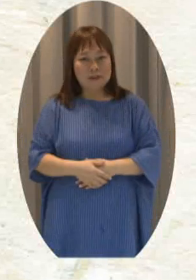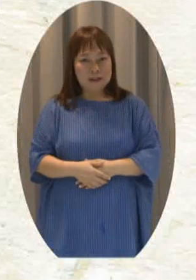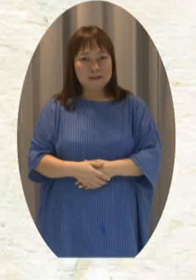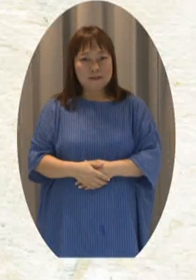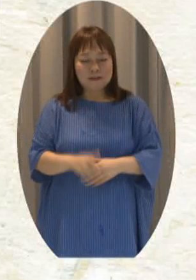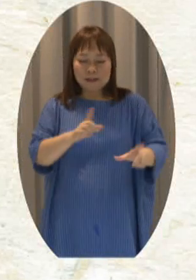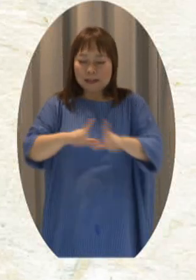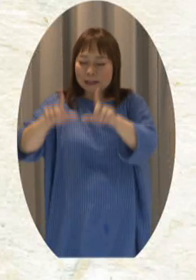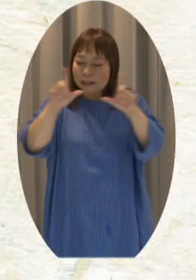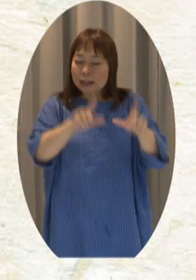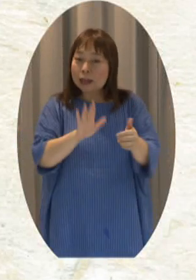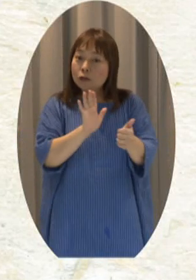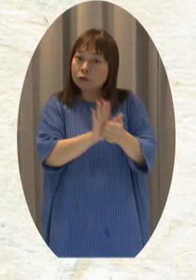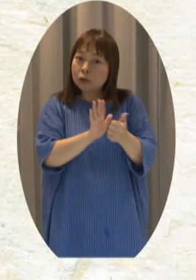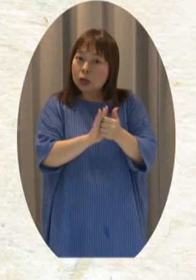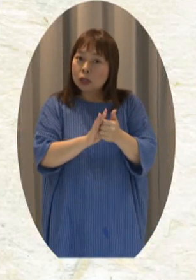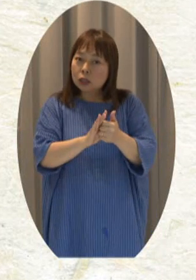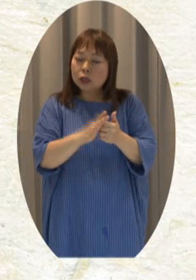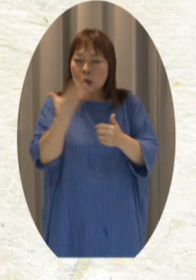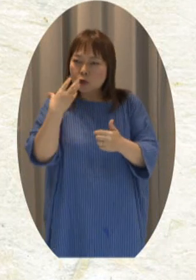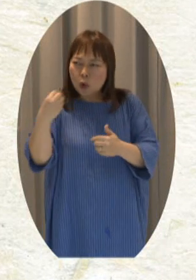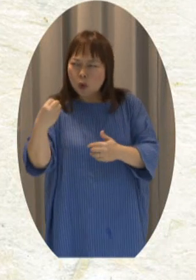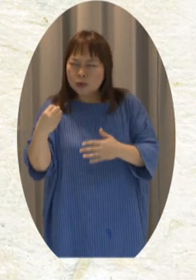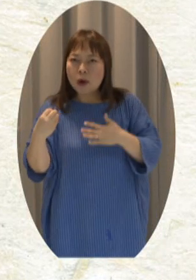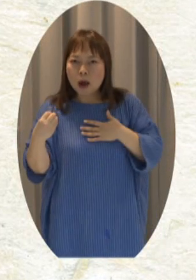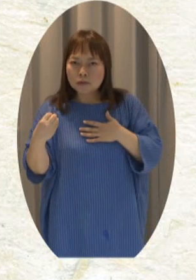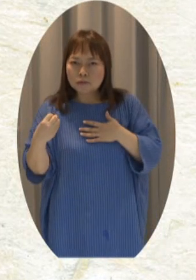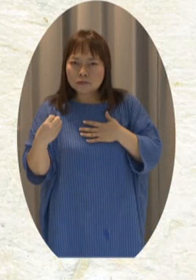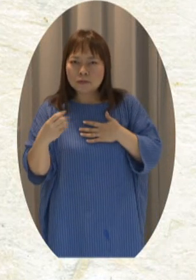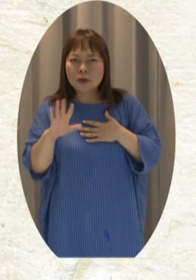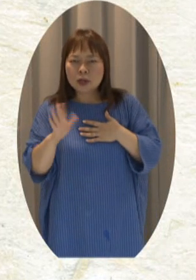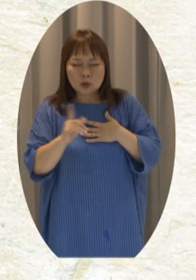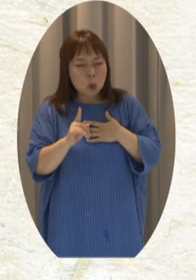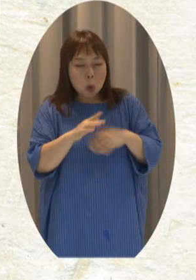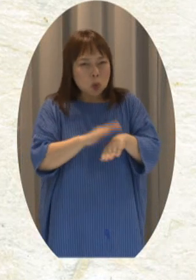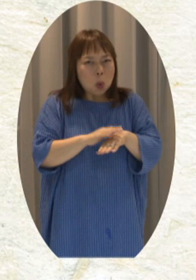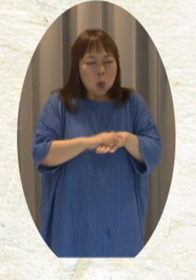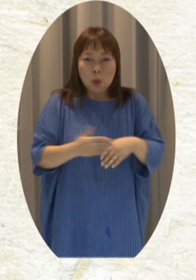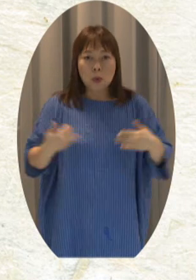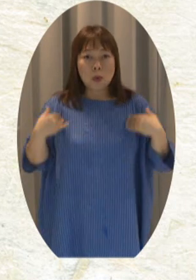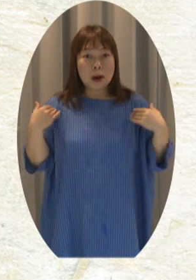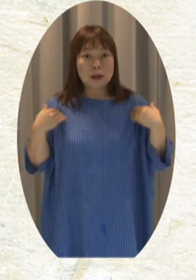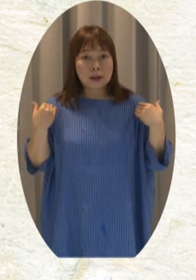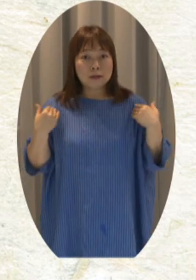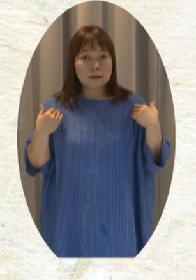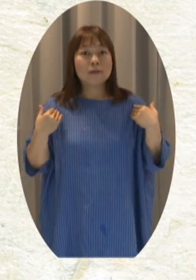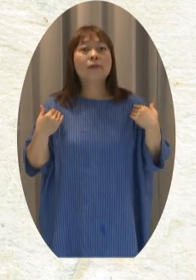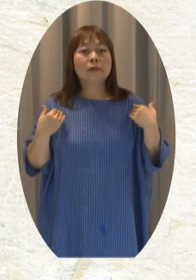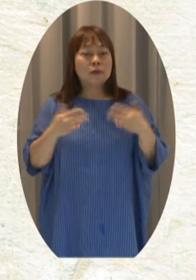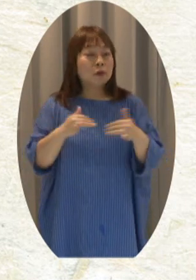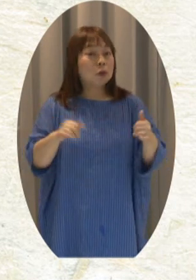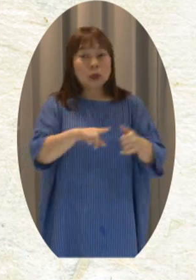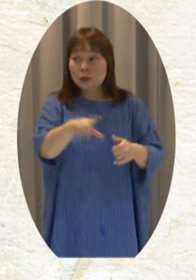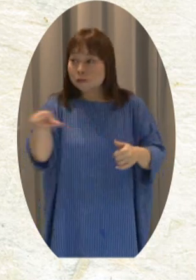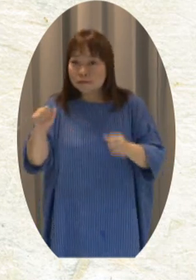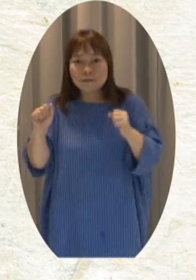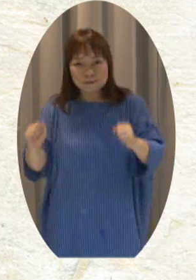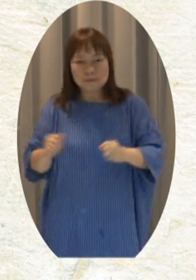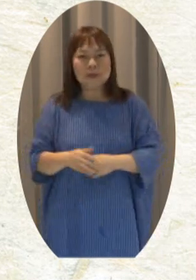生活支援に興味はあるけれど、どうしたらいいかわからない、そういう声を聞きます